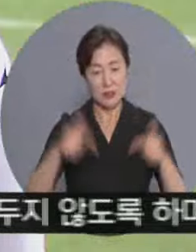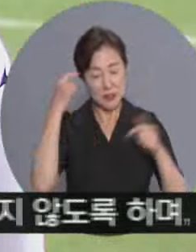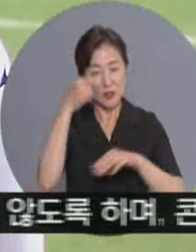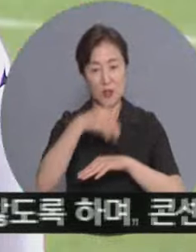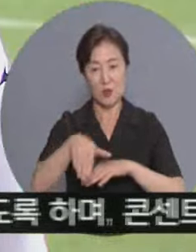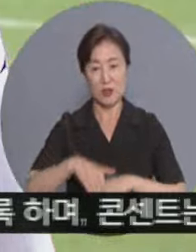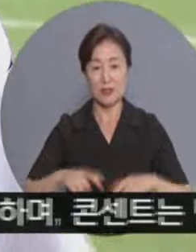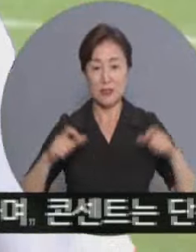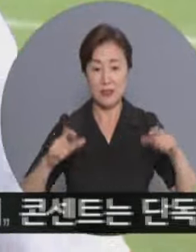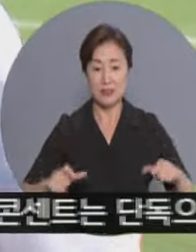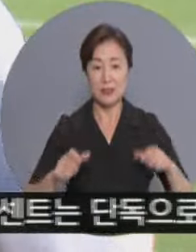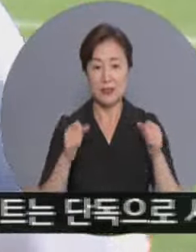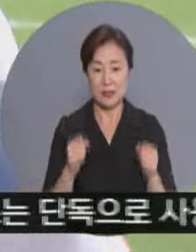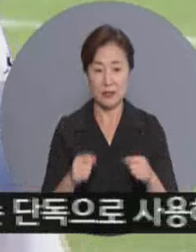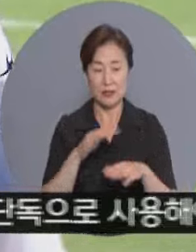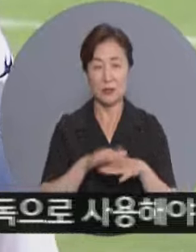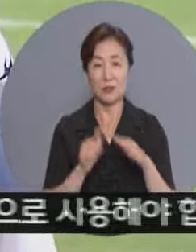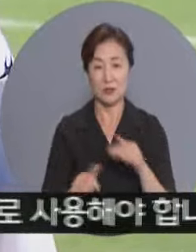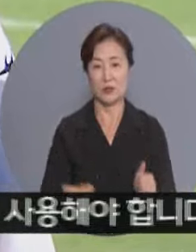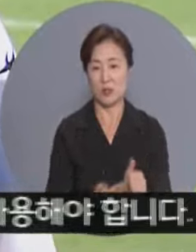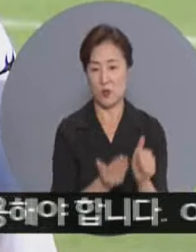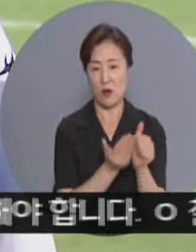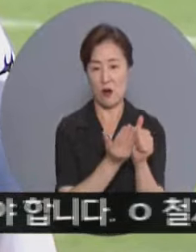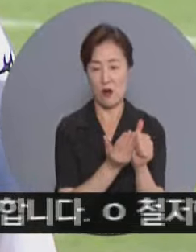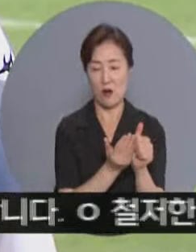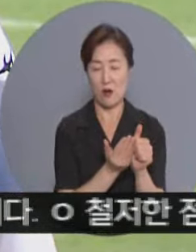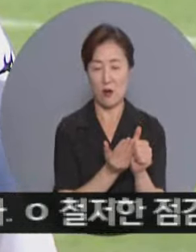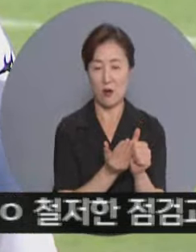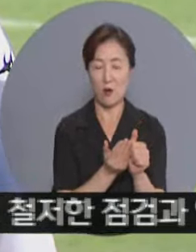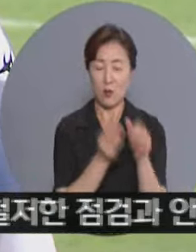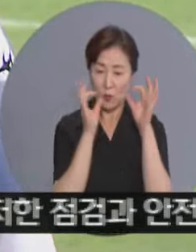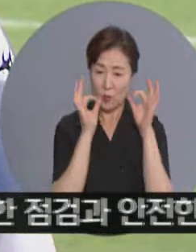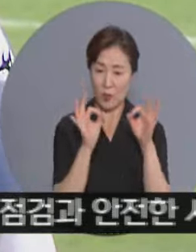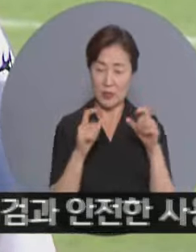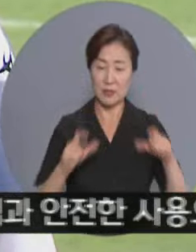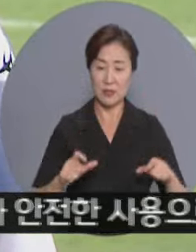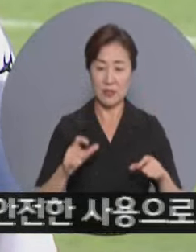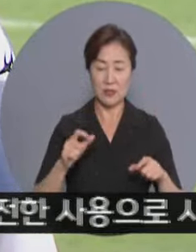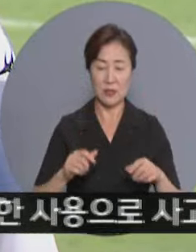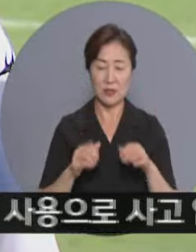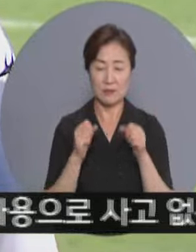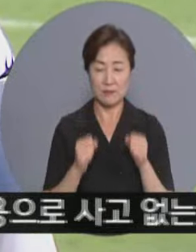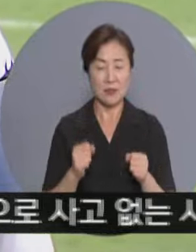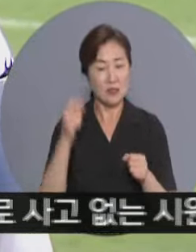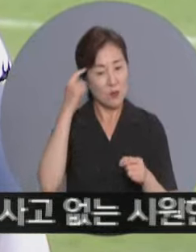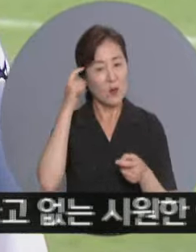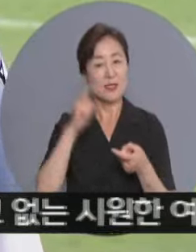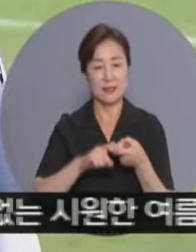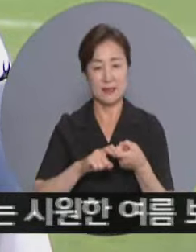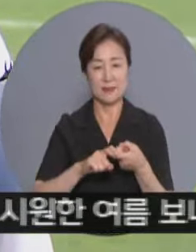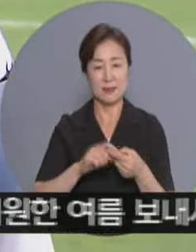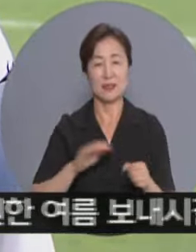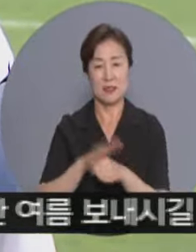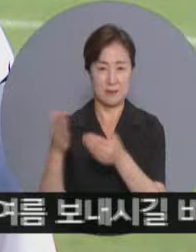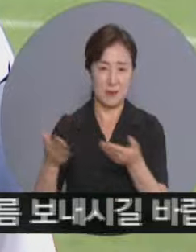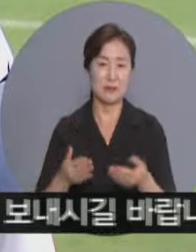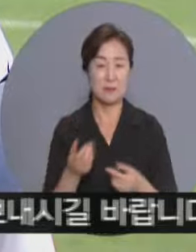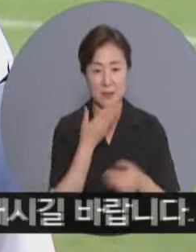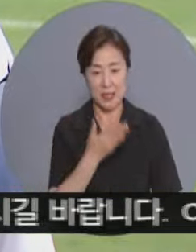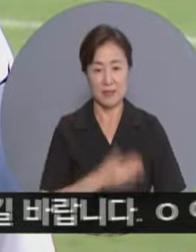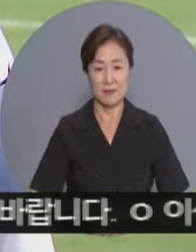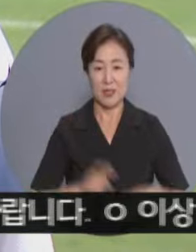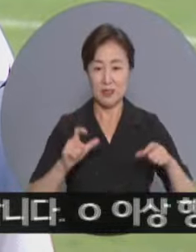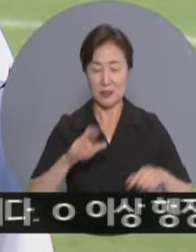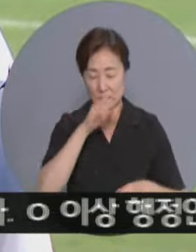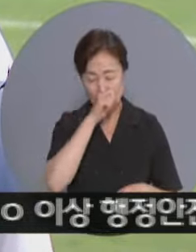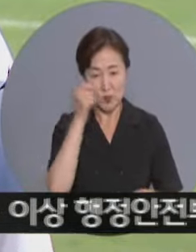우리 지역에 있는 선수들을 키워서 그게 어떻게 보면 지역에 계신 분들의 관심과 사랑을 받는 부분이거든요. 좀 지역에